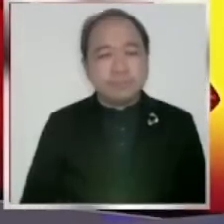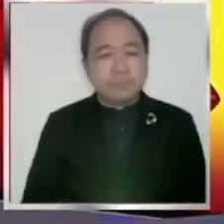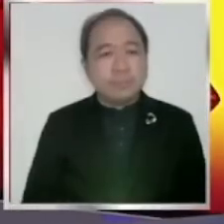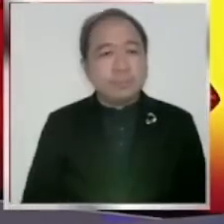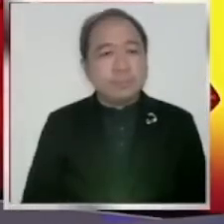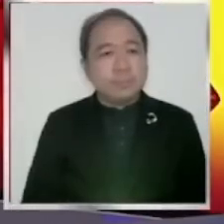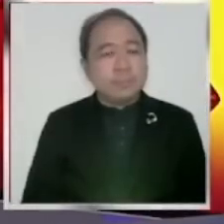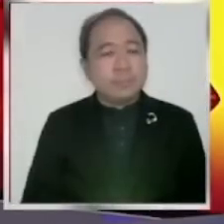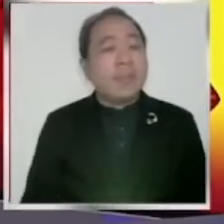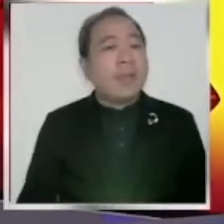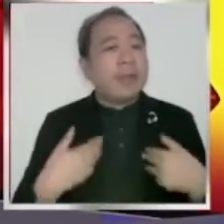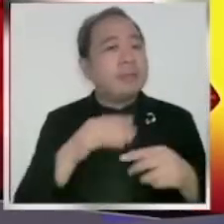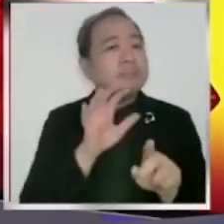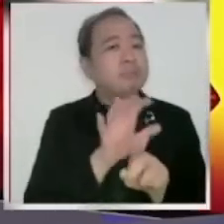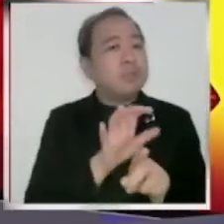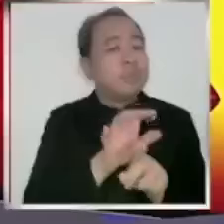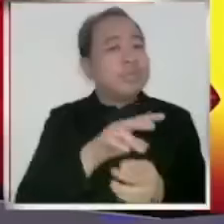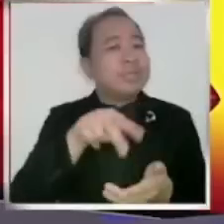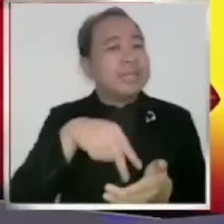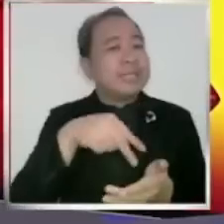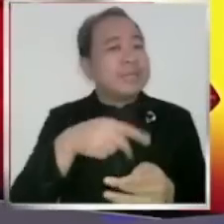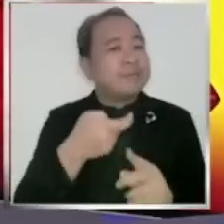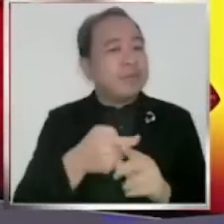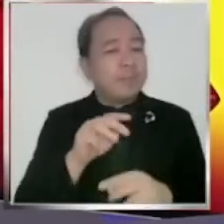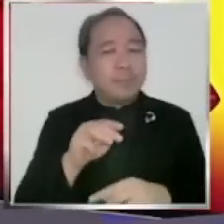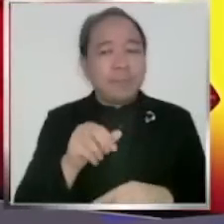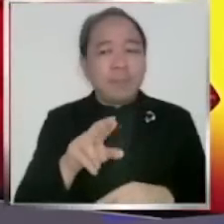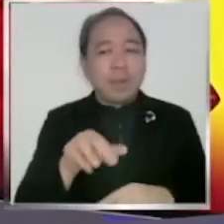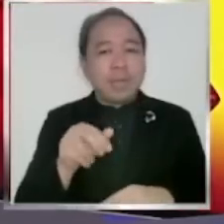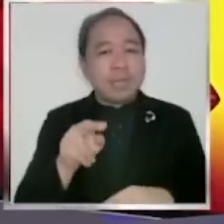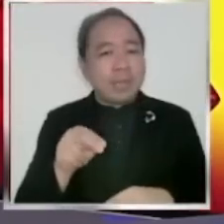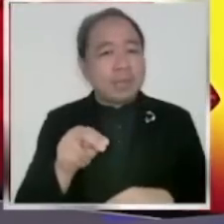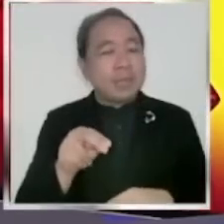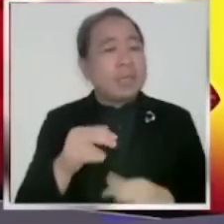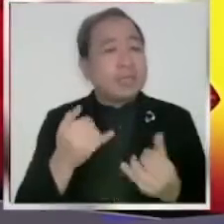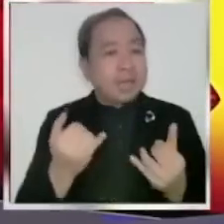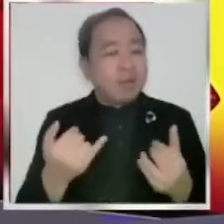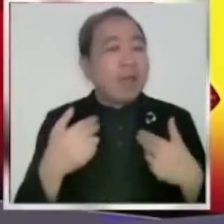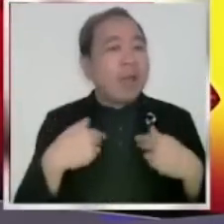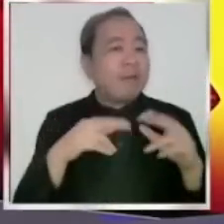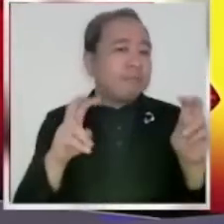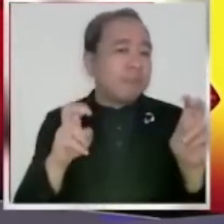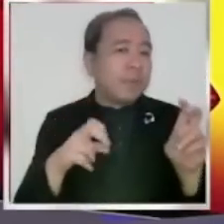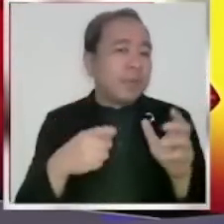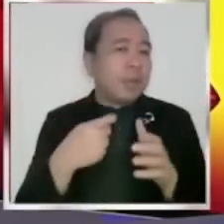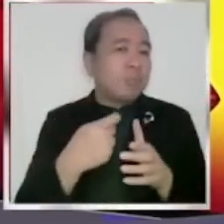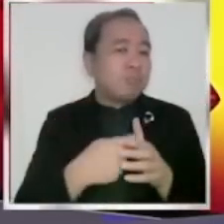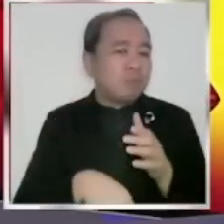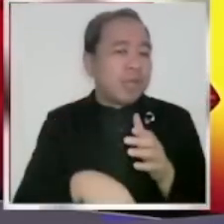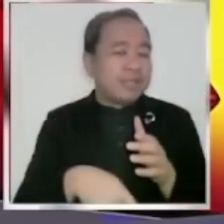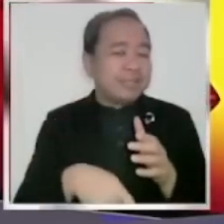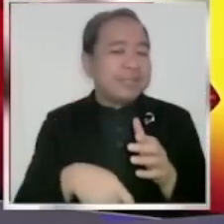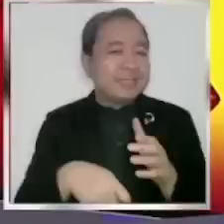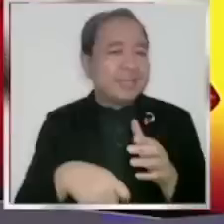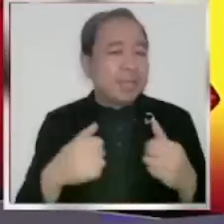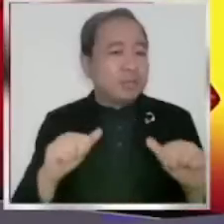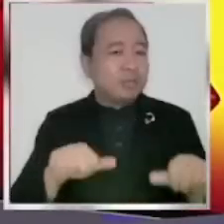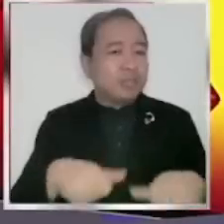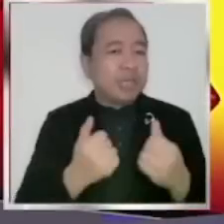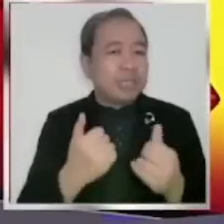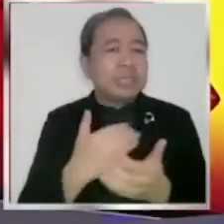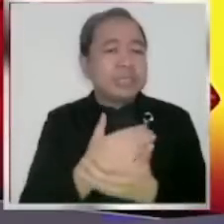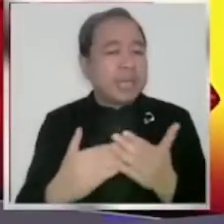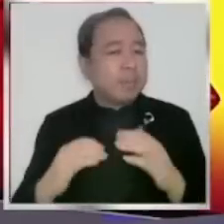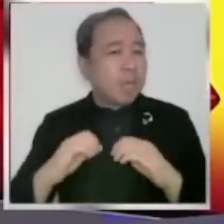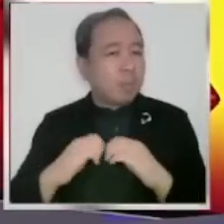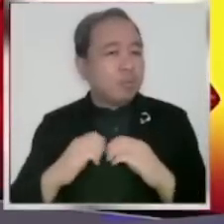are trending ang dance moves ni Marian Rivera sa nauusong price tag challenge. Ilang Kapuso stars ang sumabay sa trend pero may isang